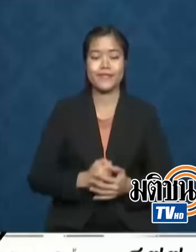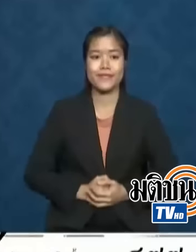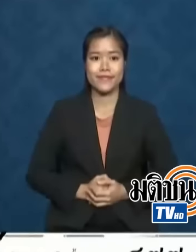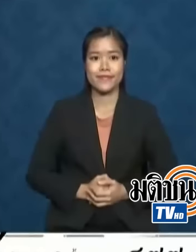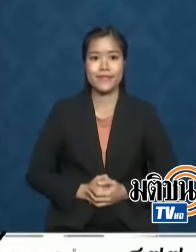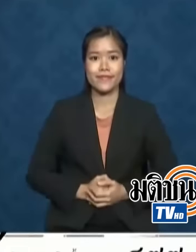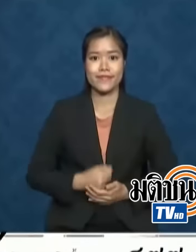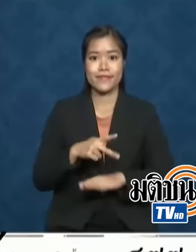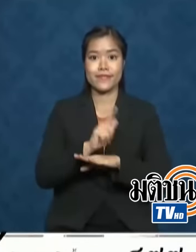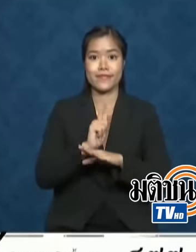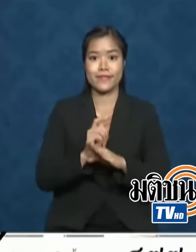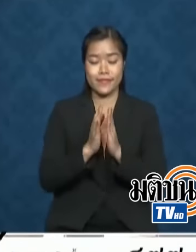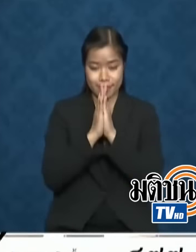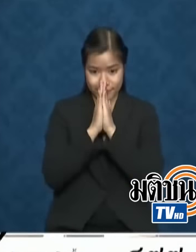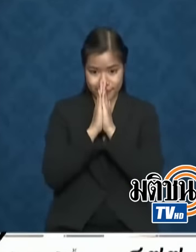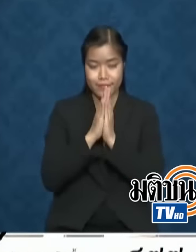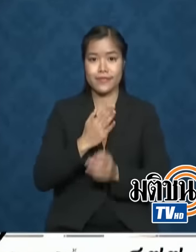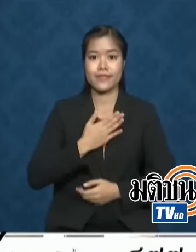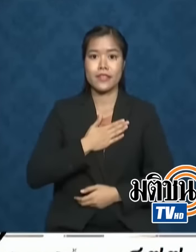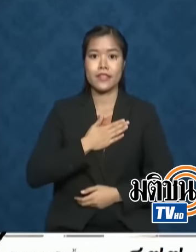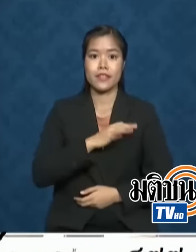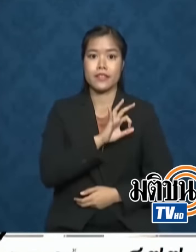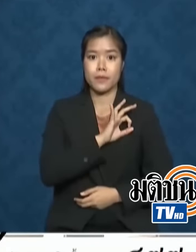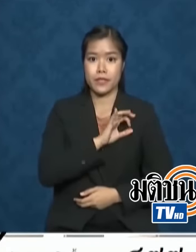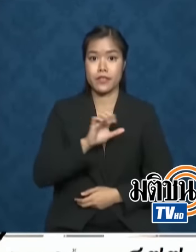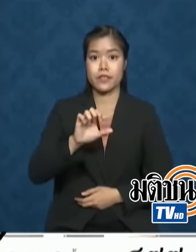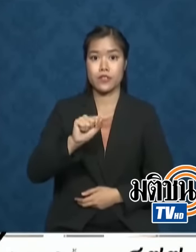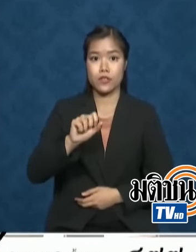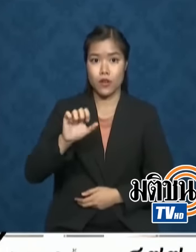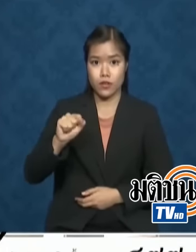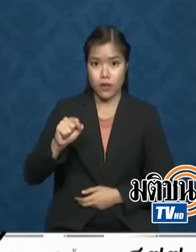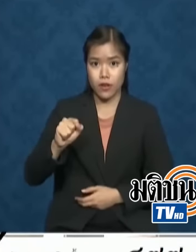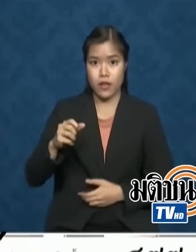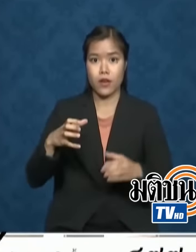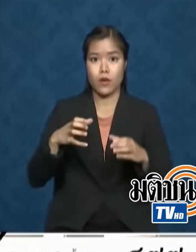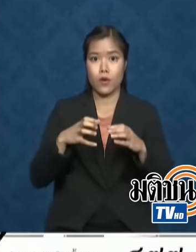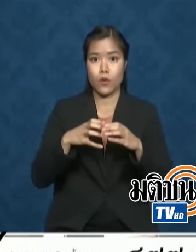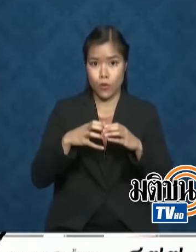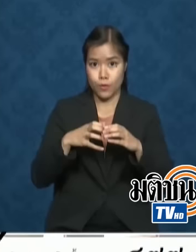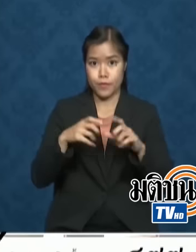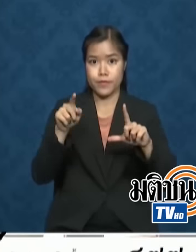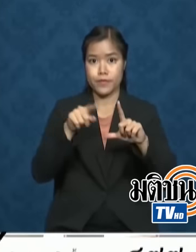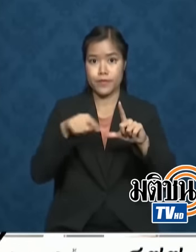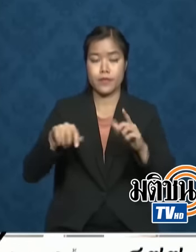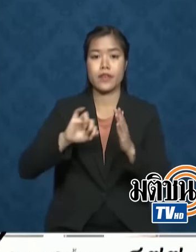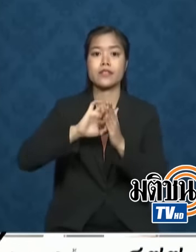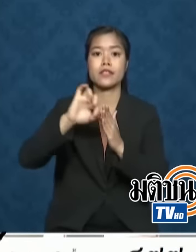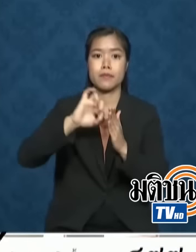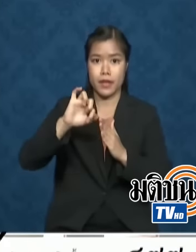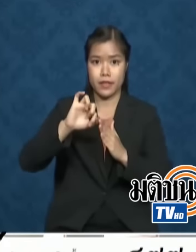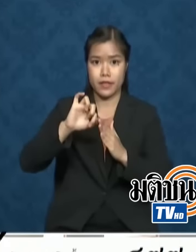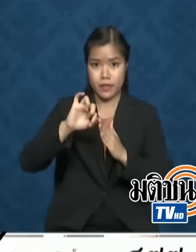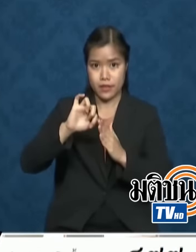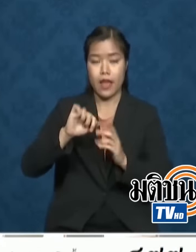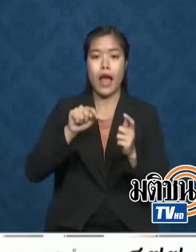เรียนท่านประธานที่เคารพกระผมภัทรพงษ์ลีลาภัทรสมาชิกสภาผู้แทนราษฎรพรรคก้าวไกลจังหวัดเชียงใหม่เขตอำเภอหางดงและอำเภอส